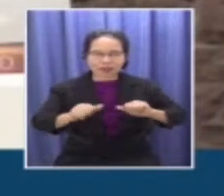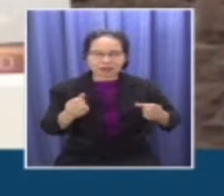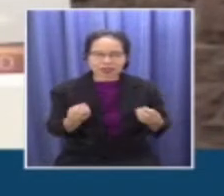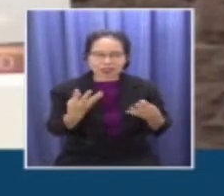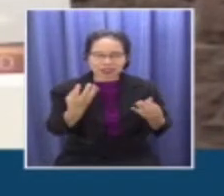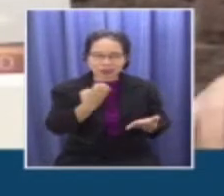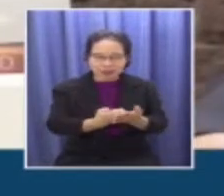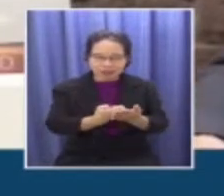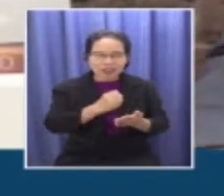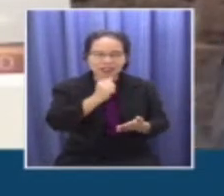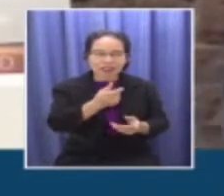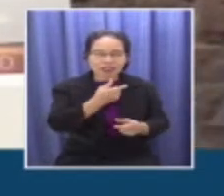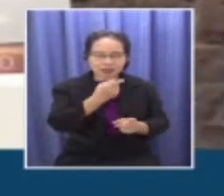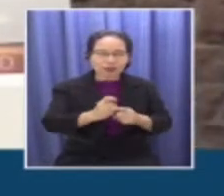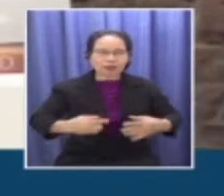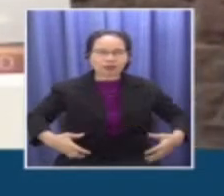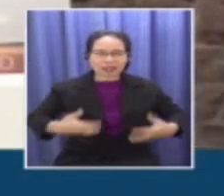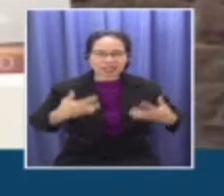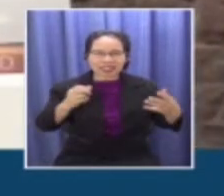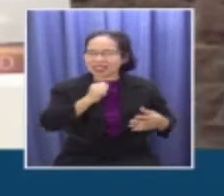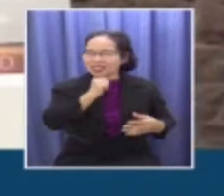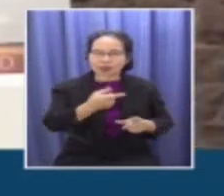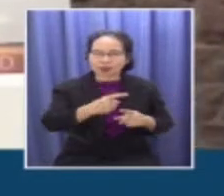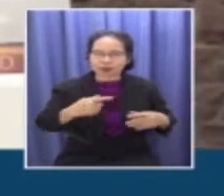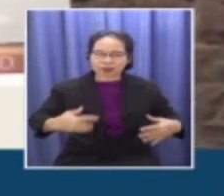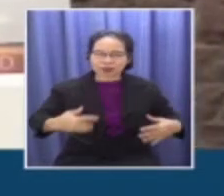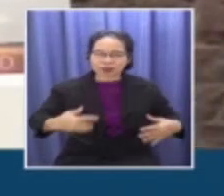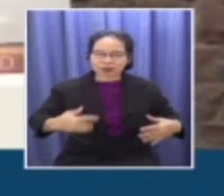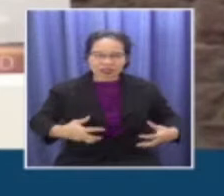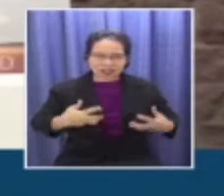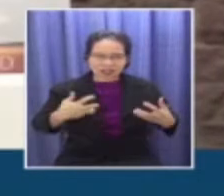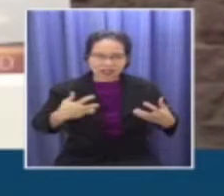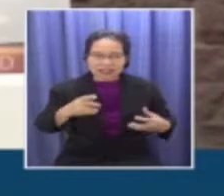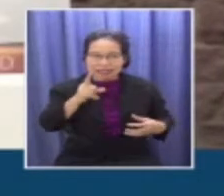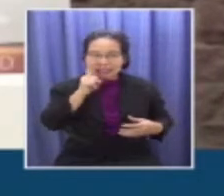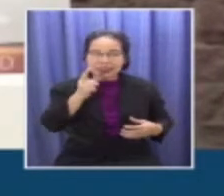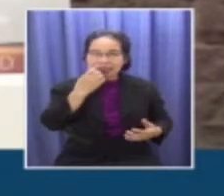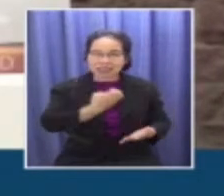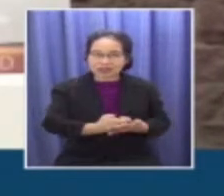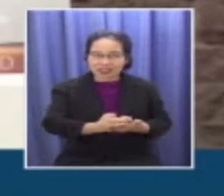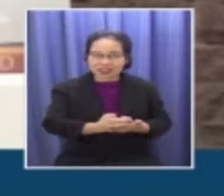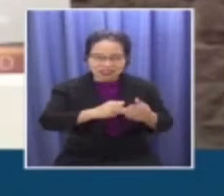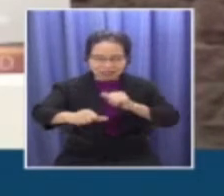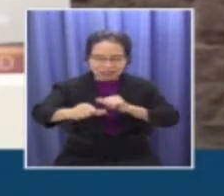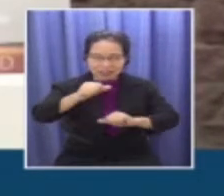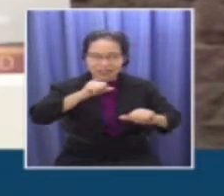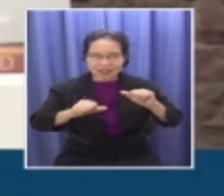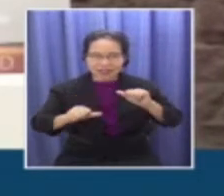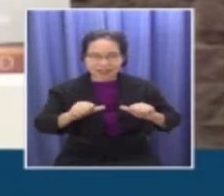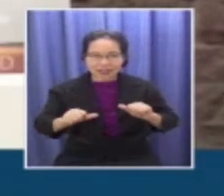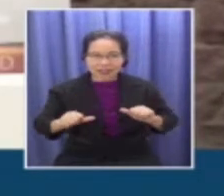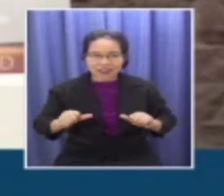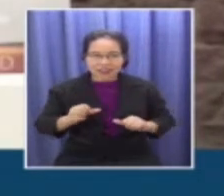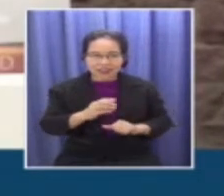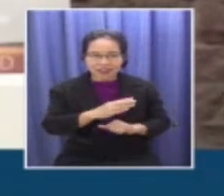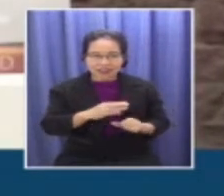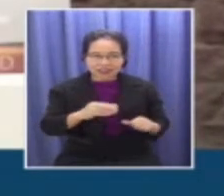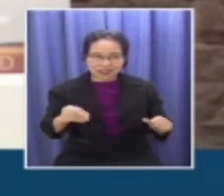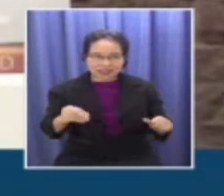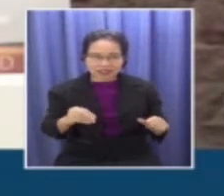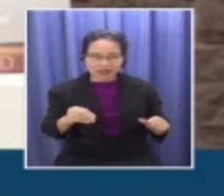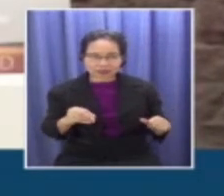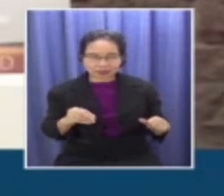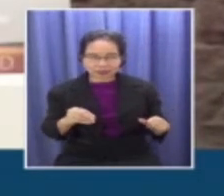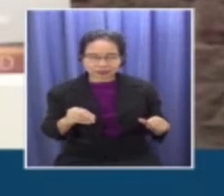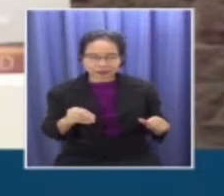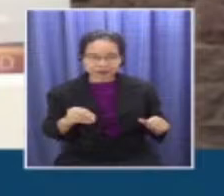firi asase yi so ɛna ohu nkwa ho megu ne hwene mu nipa mfiri nnu mu wa obegye adi sɛ nipa firi nnu ne nkaati mu so